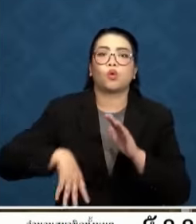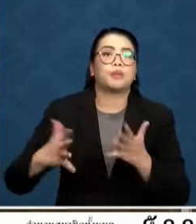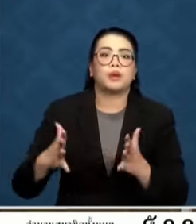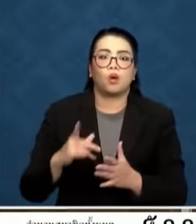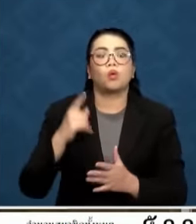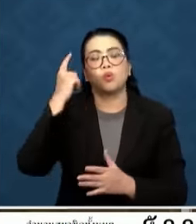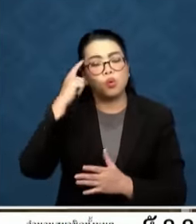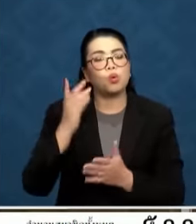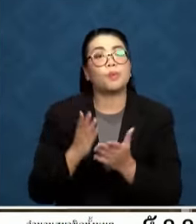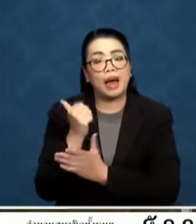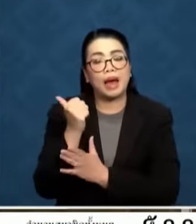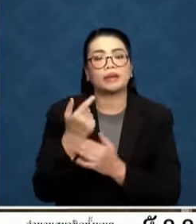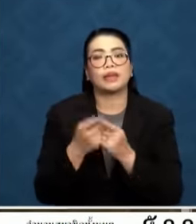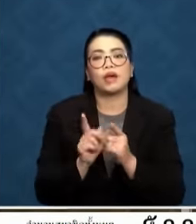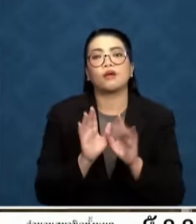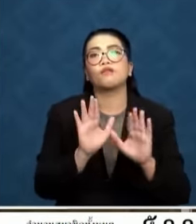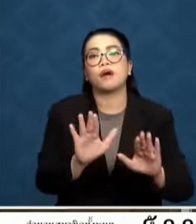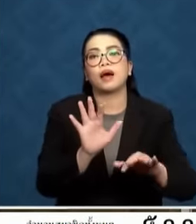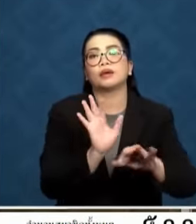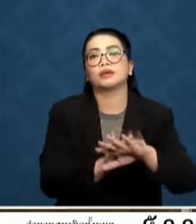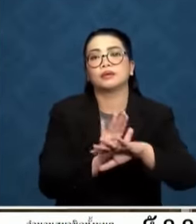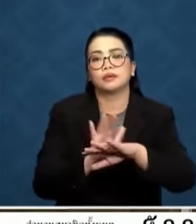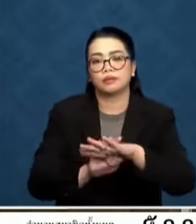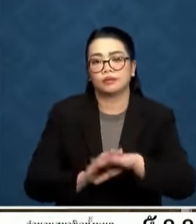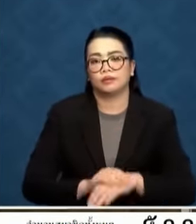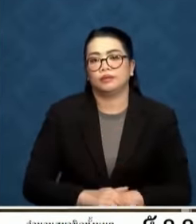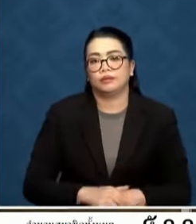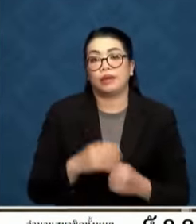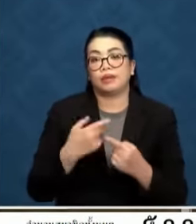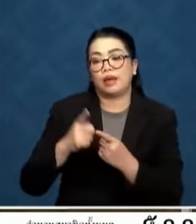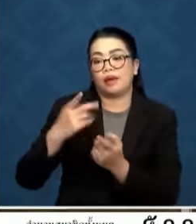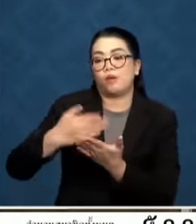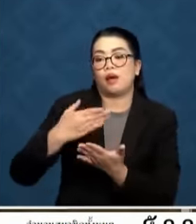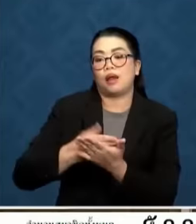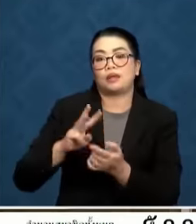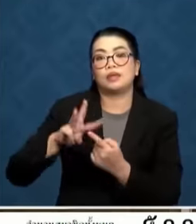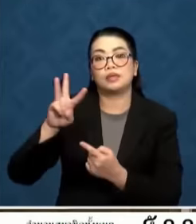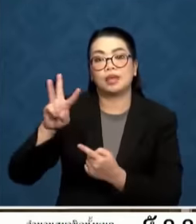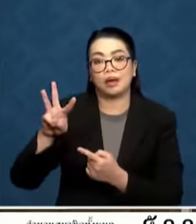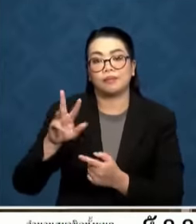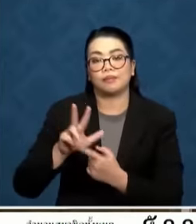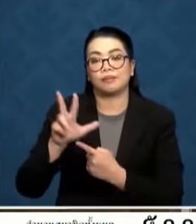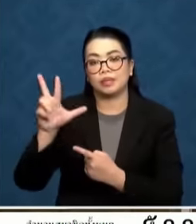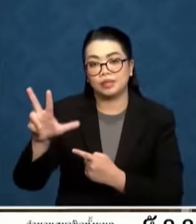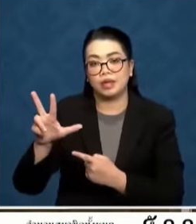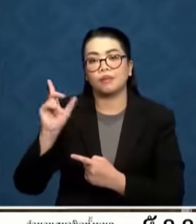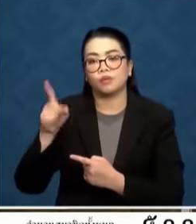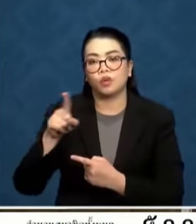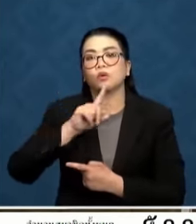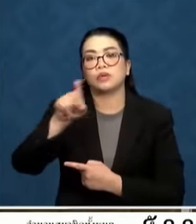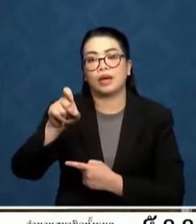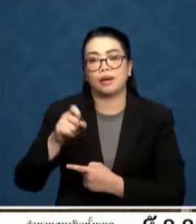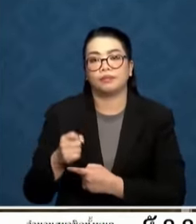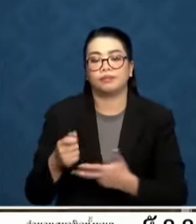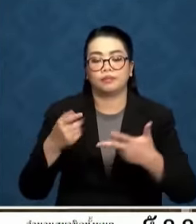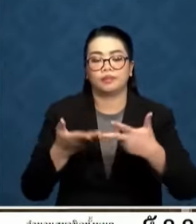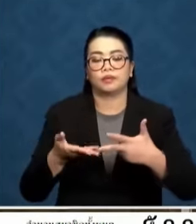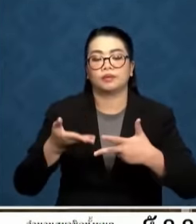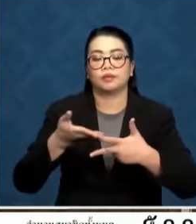ครับเพียงแต่วาระ3อาจจะต้องถามศาล